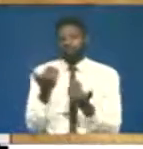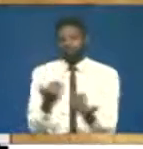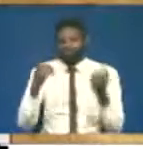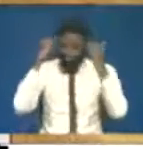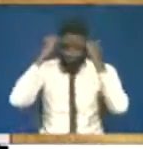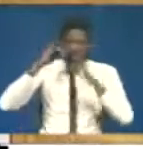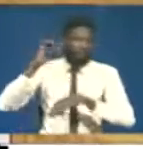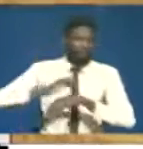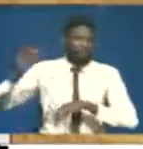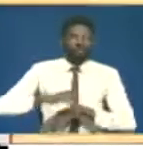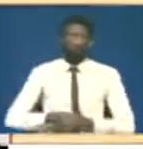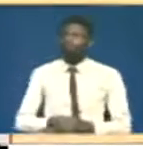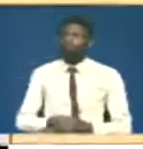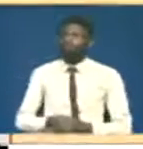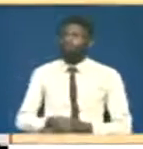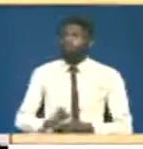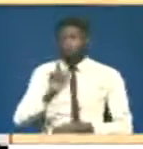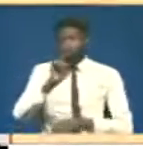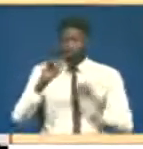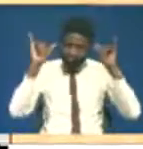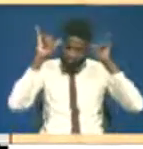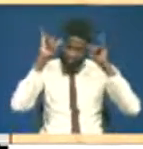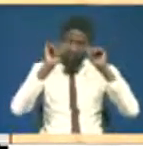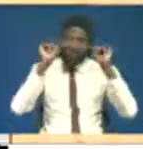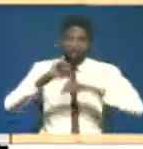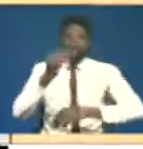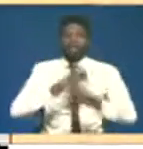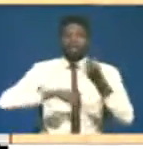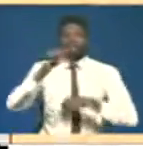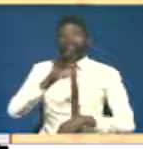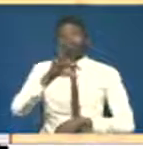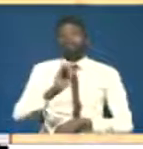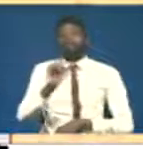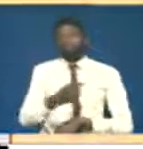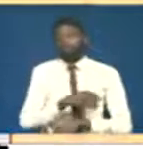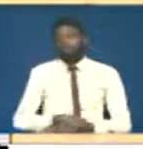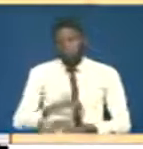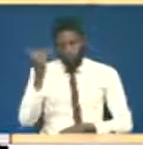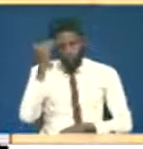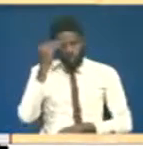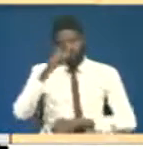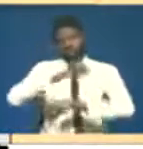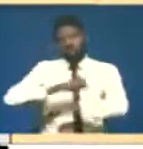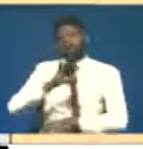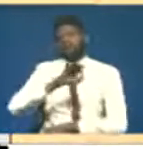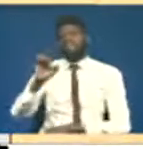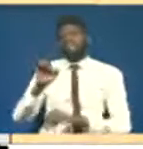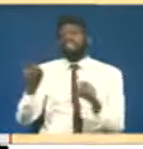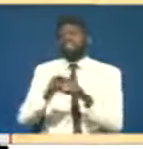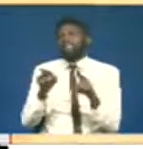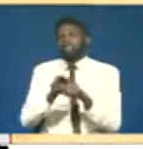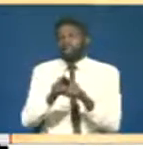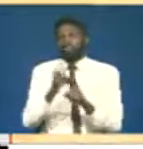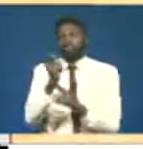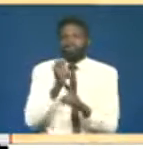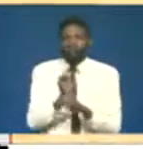moja nauza kama 50,000. Na unajua sasa fees ya shule unauza kwa term